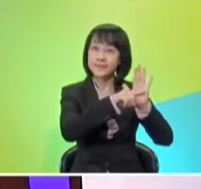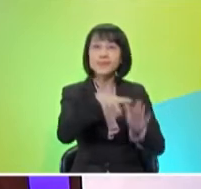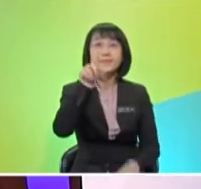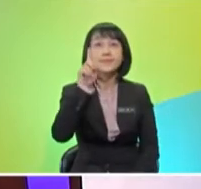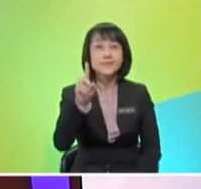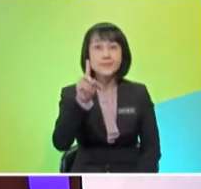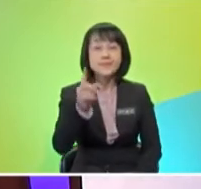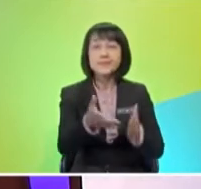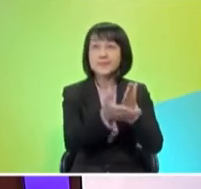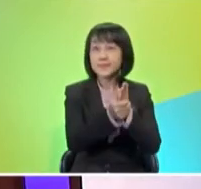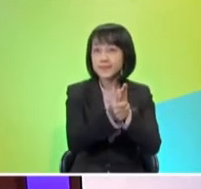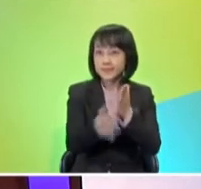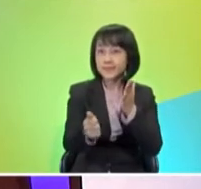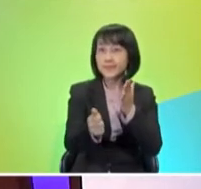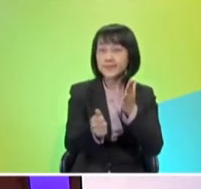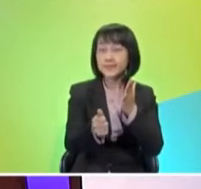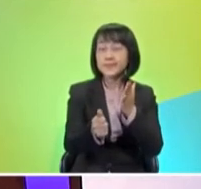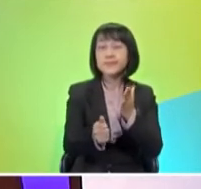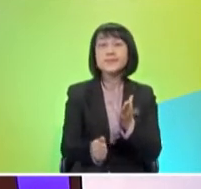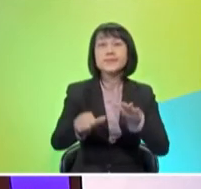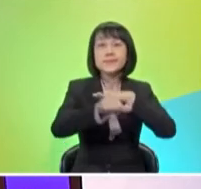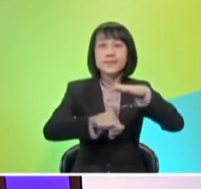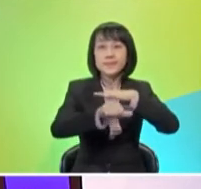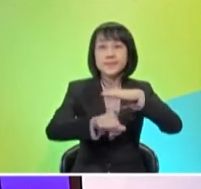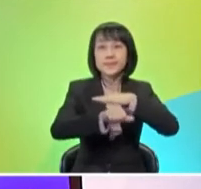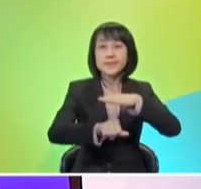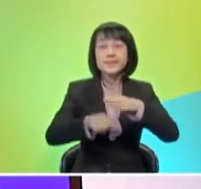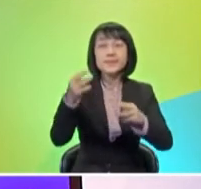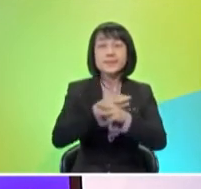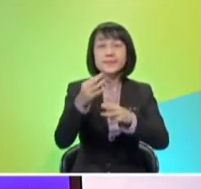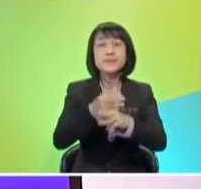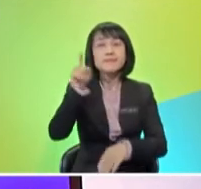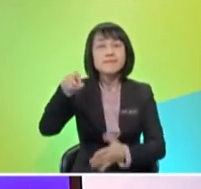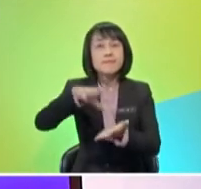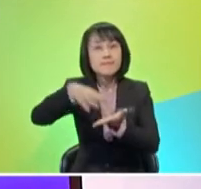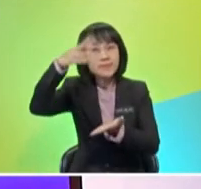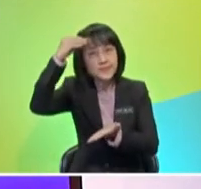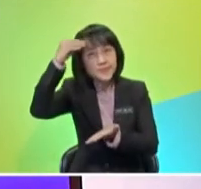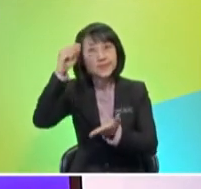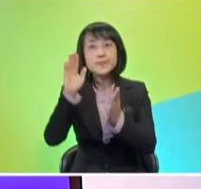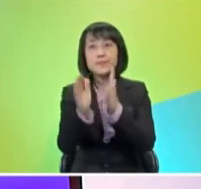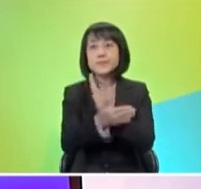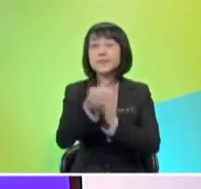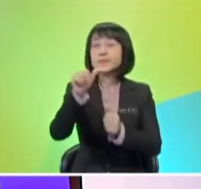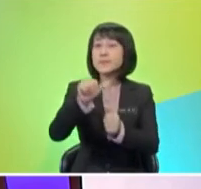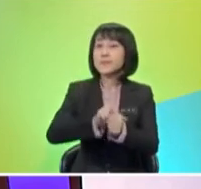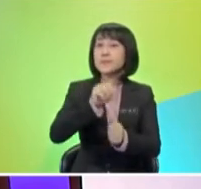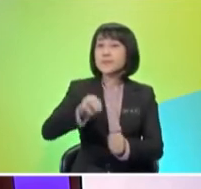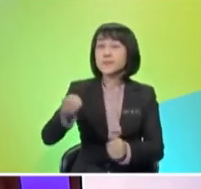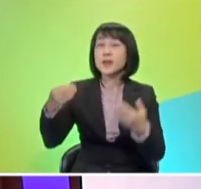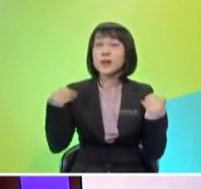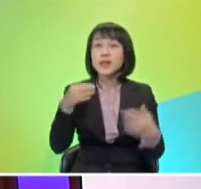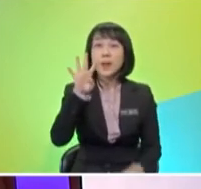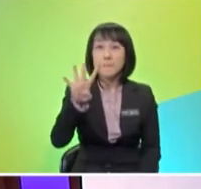salah satu daripada operasi asas matematis yang perlu dikuasai oleh setiap murid kita ada 4 sebenarnya